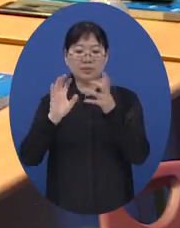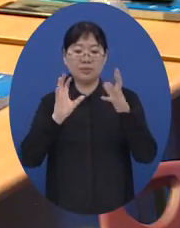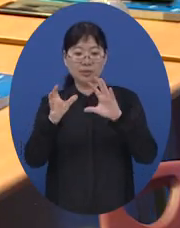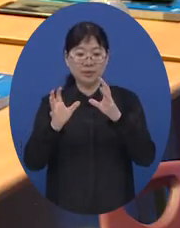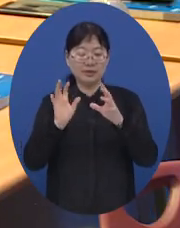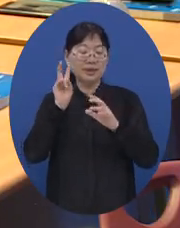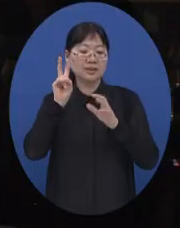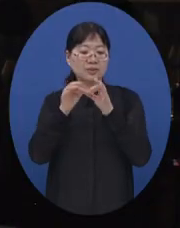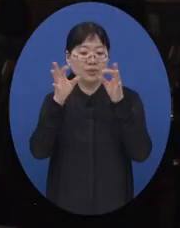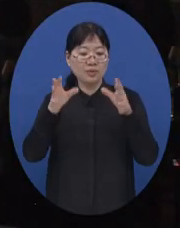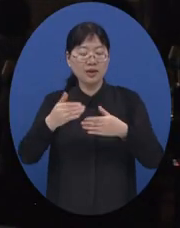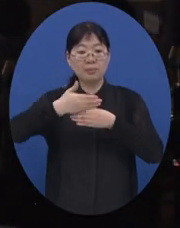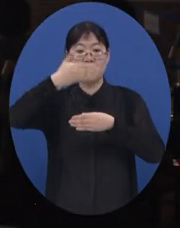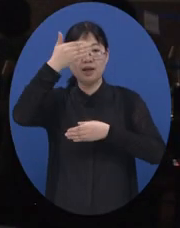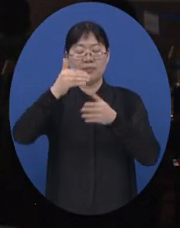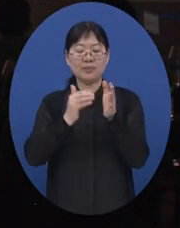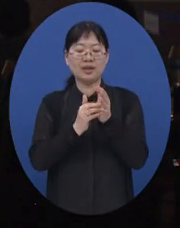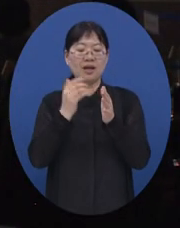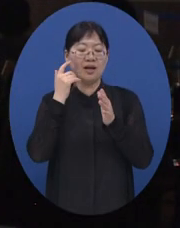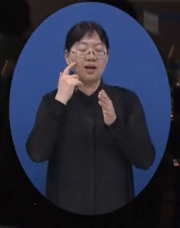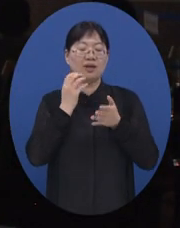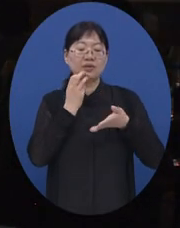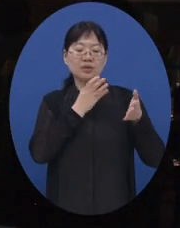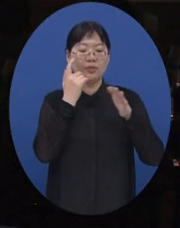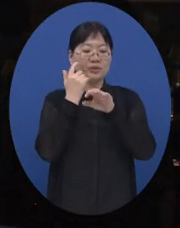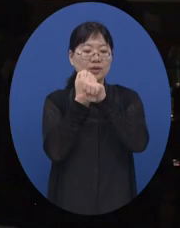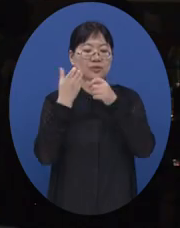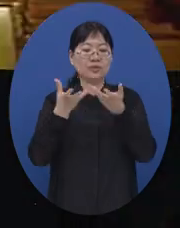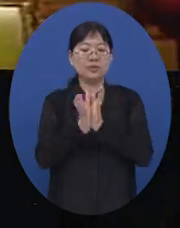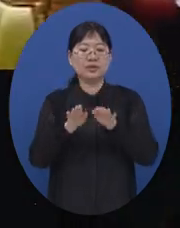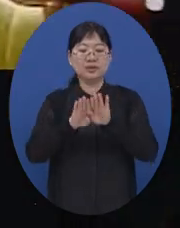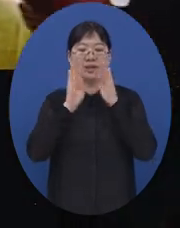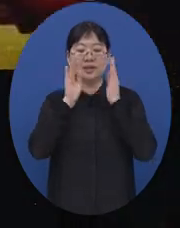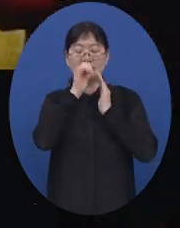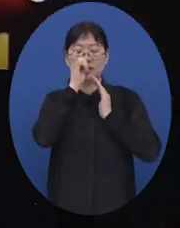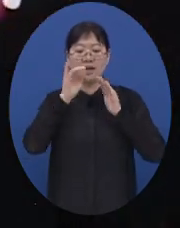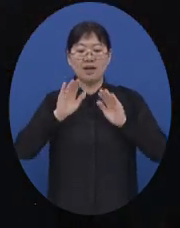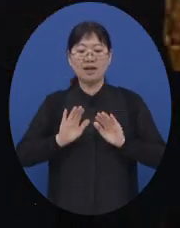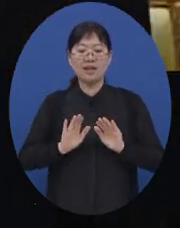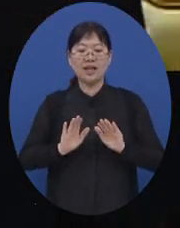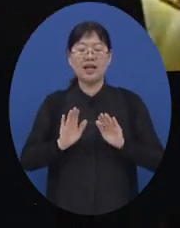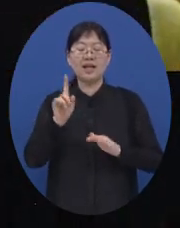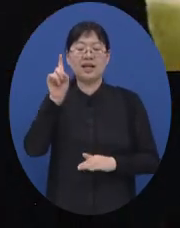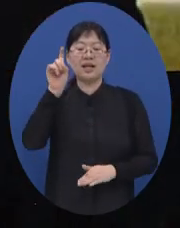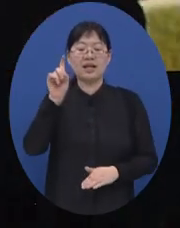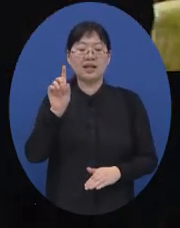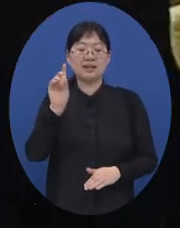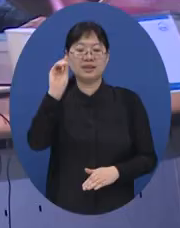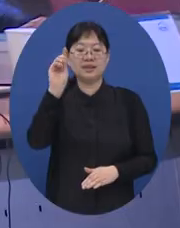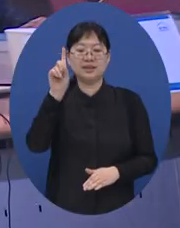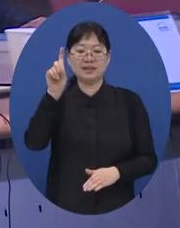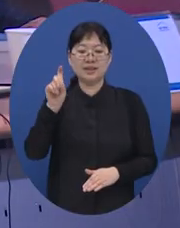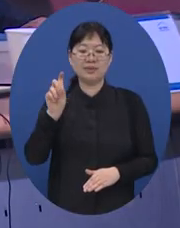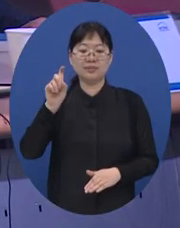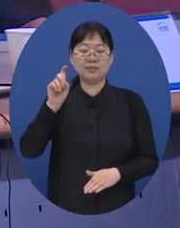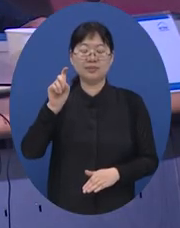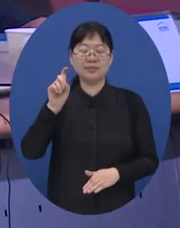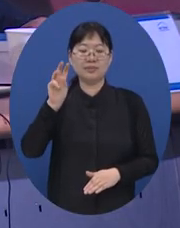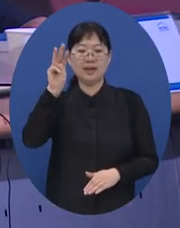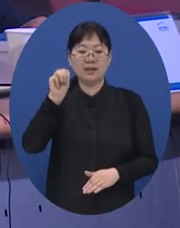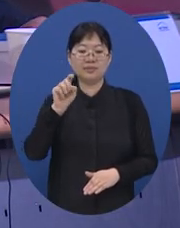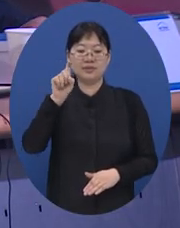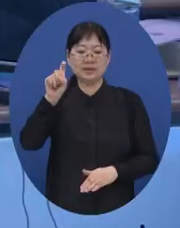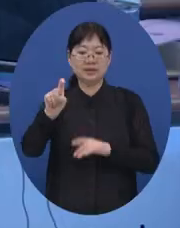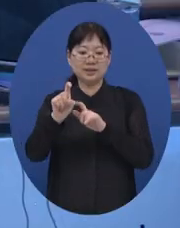시작했습니다 경기도와 경기 엉거 님아 자란 이번 포럼은 냉전 시대 마지막 유산인 png 를 평화와 협력의 상징으로